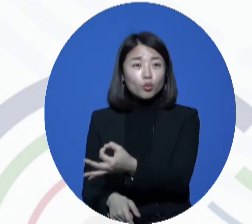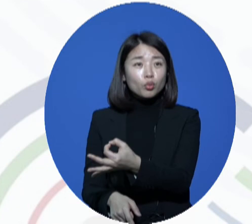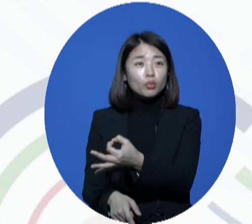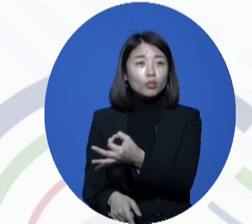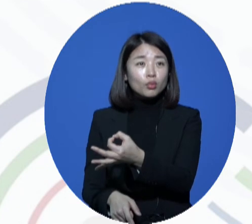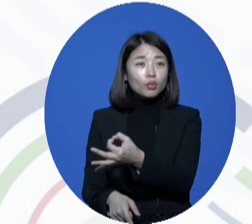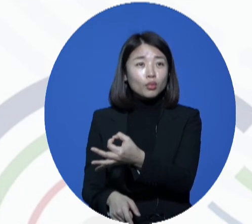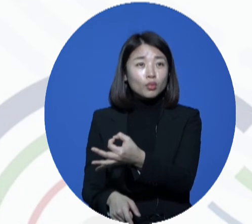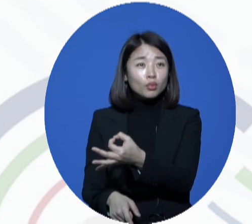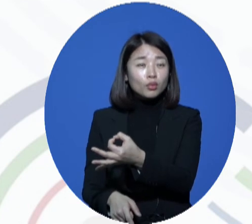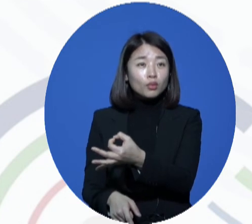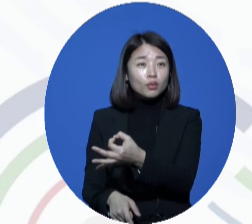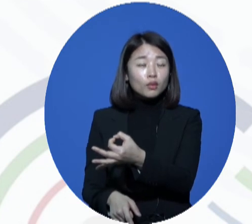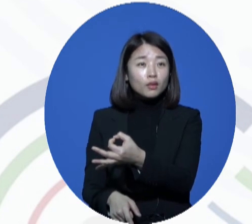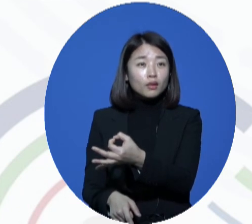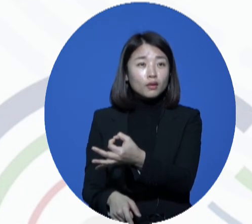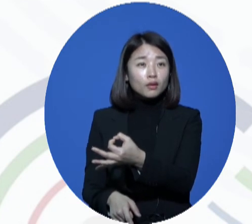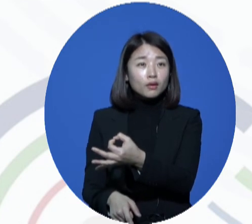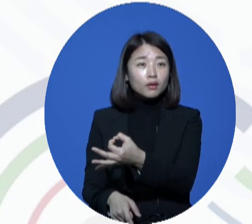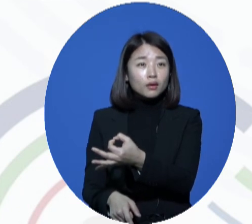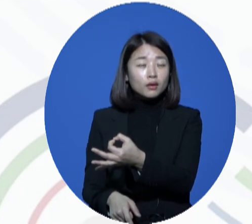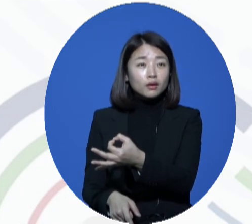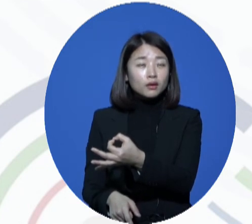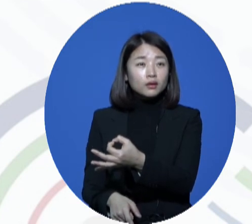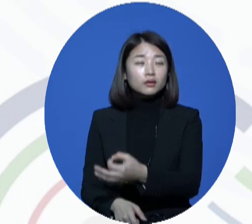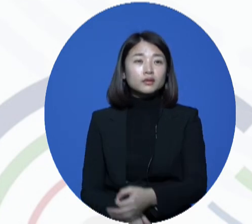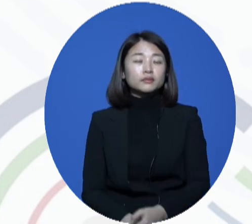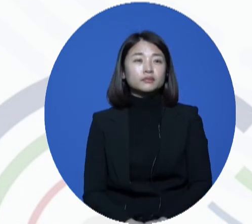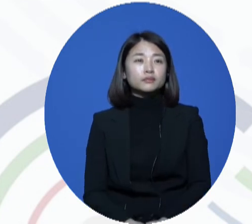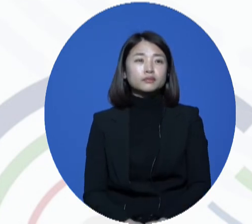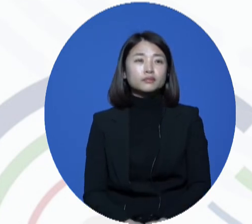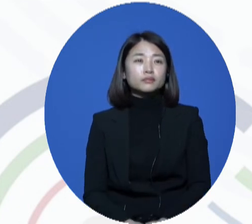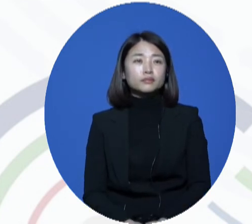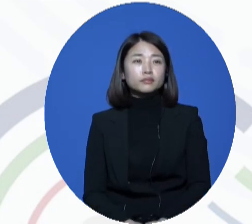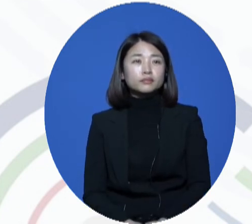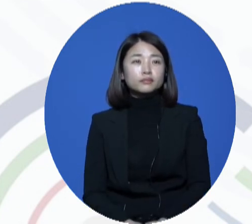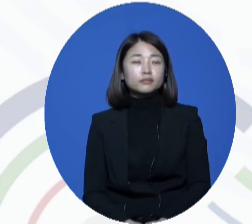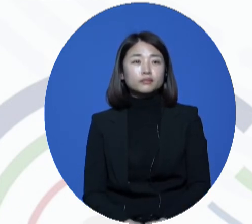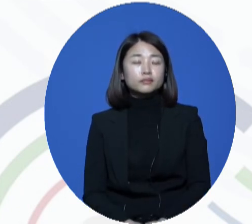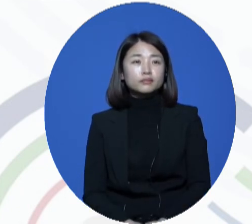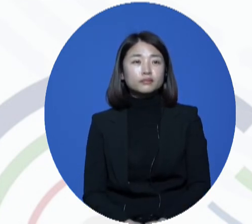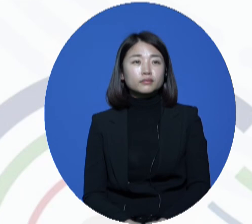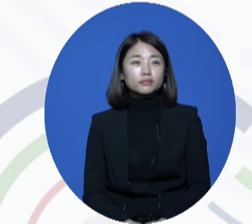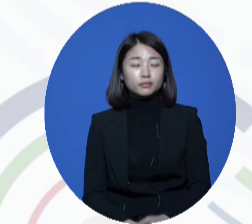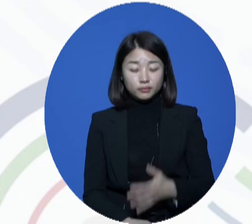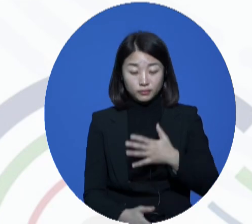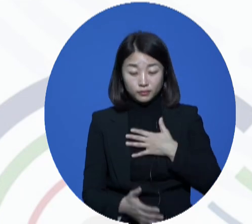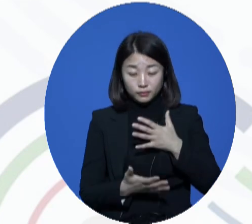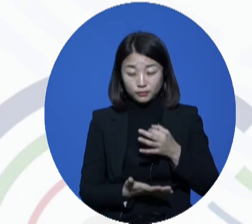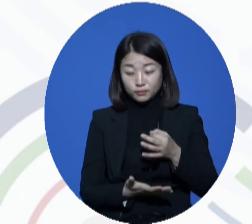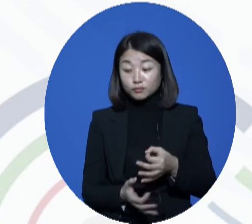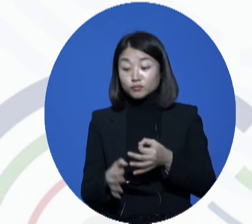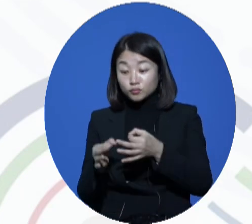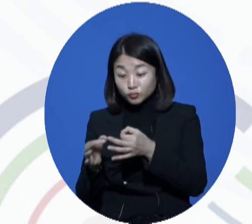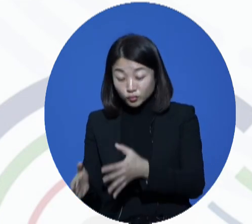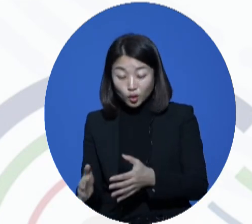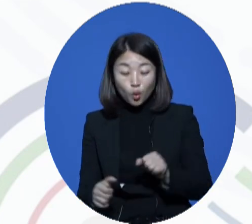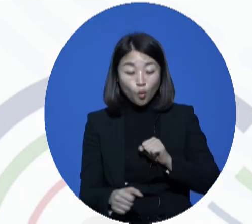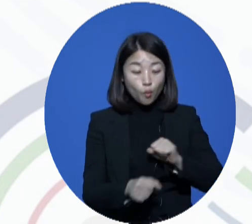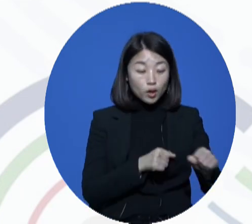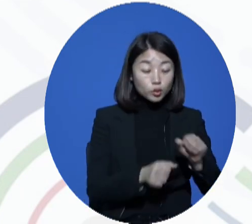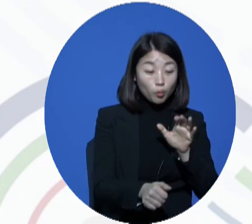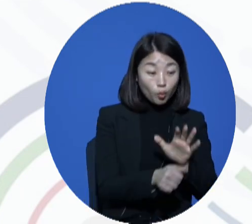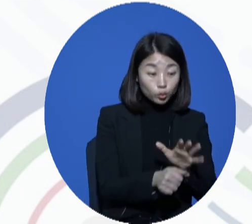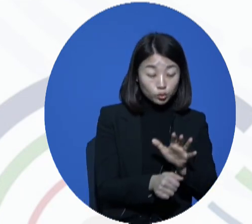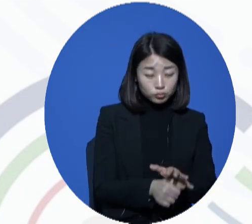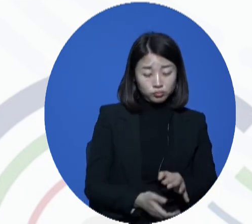금액을 보면은 사실 그 규모를 가지고서는 같은 그 자본금을 가지고도 활동